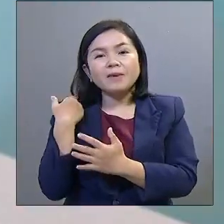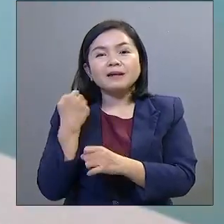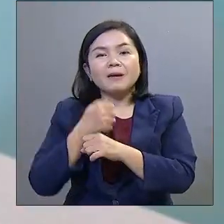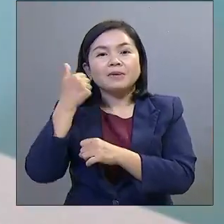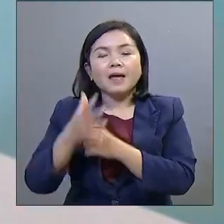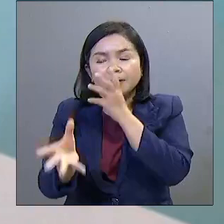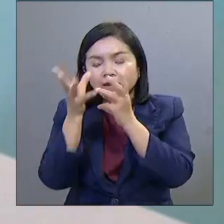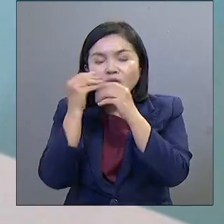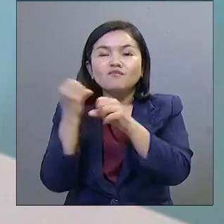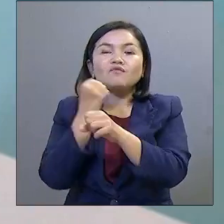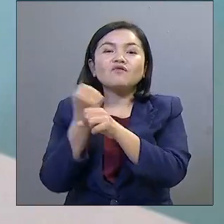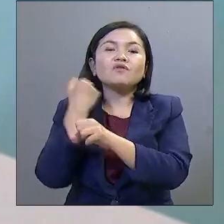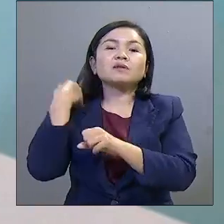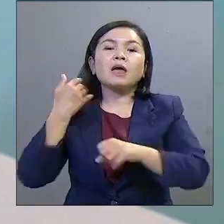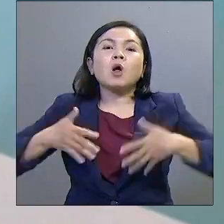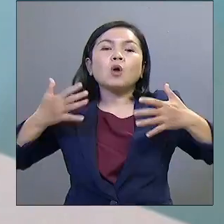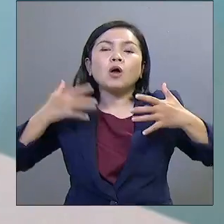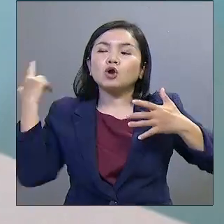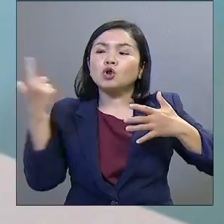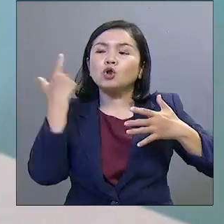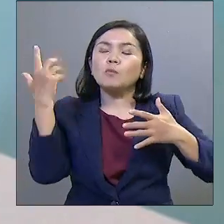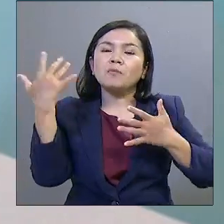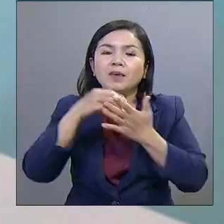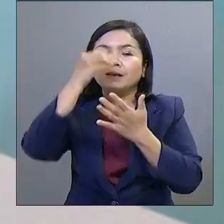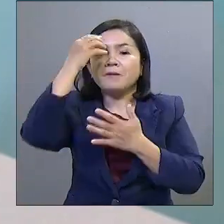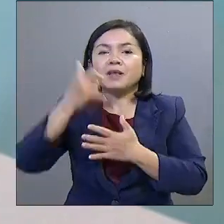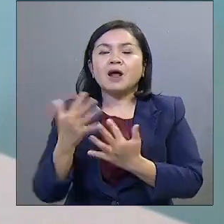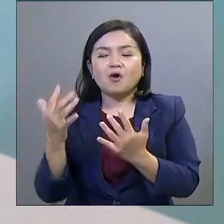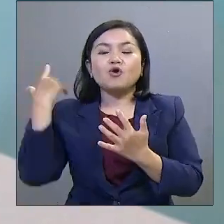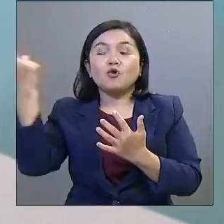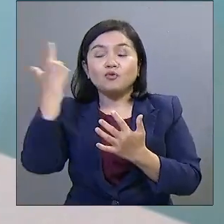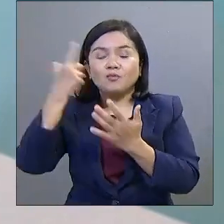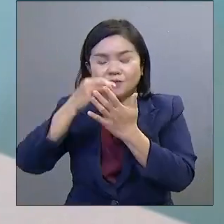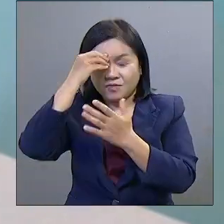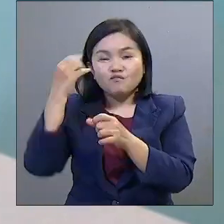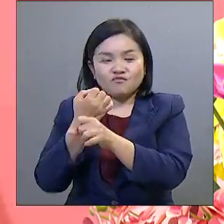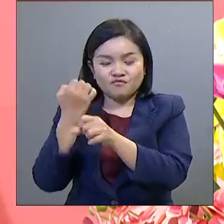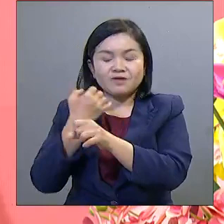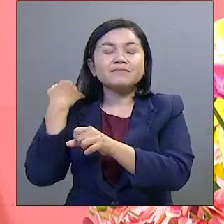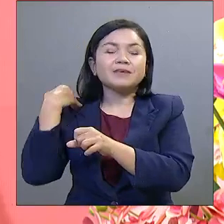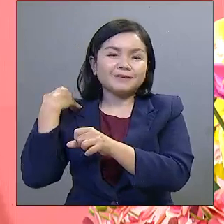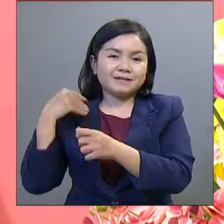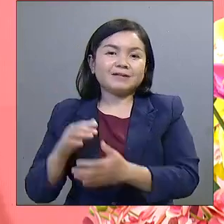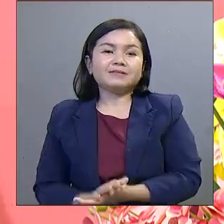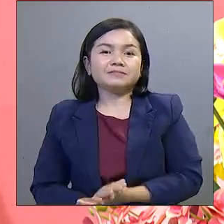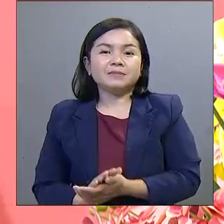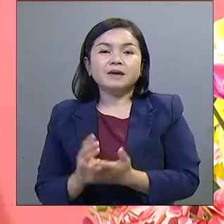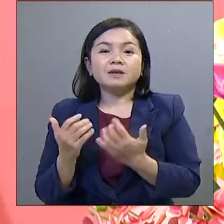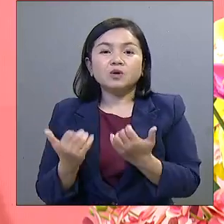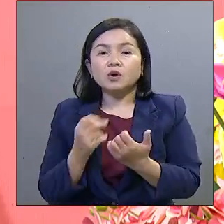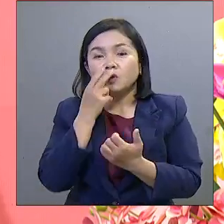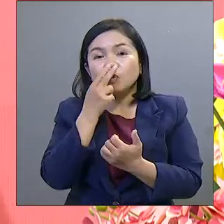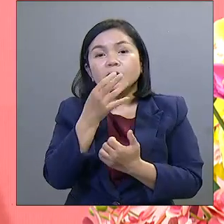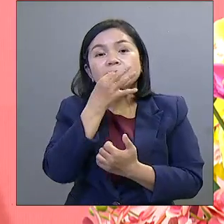ลูกนะพอดีช่วงนี้มันหน้าร้อนมันยังเรียนไม่ได้เอาไว้มีลมมาเดี๋ยวค่อยมาเรียนกัน คุณแม่เขาอุตส่าห์ปลอบใจปลอบโยนนะครับมีอ